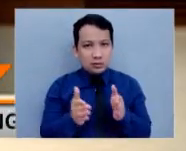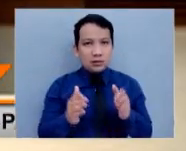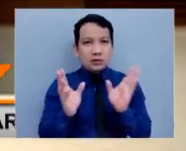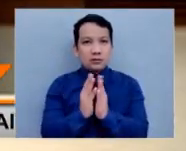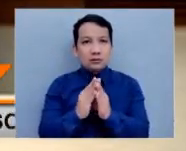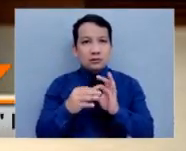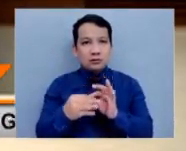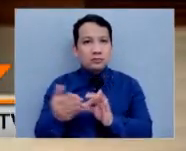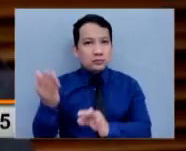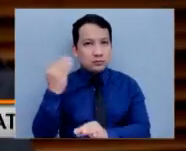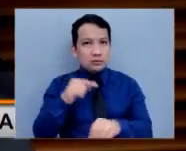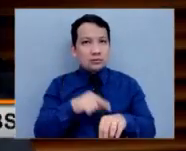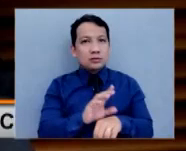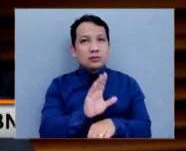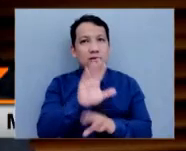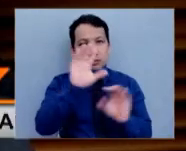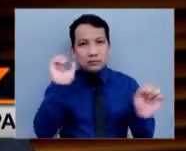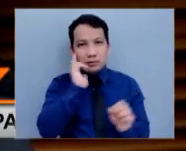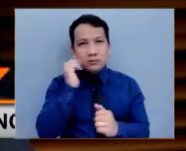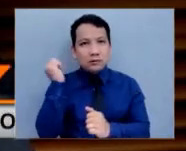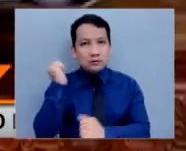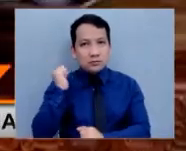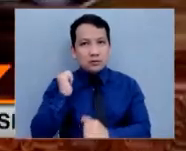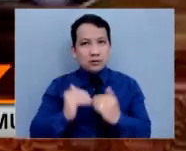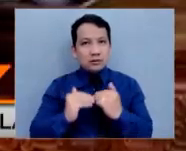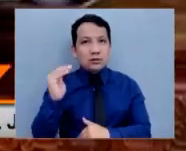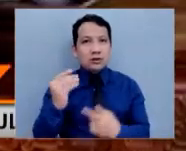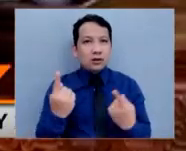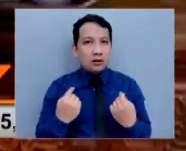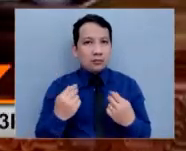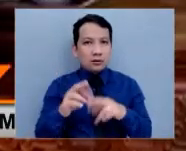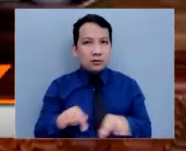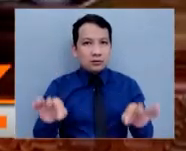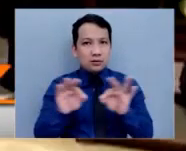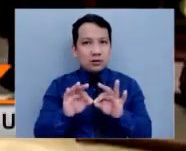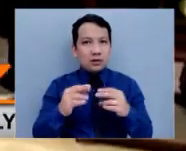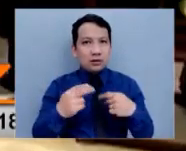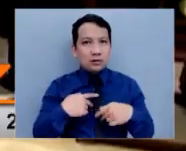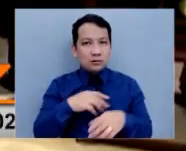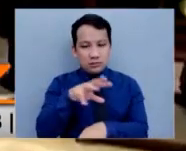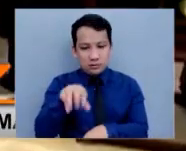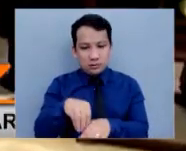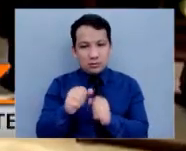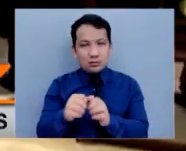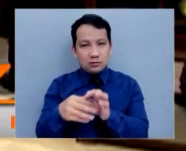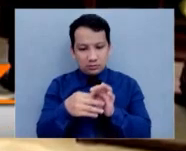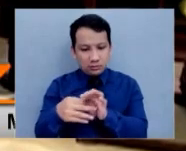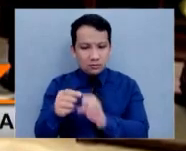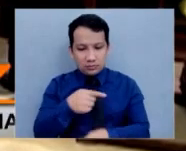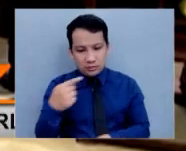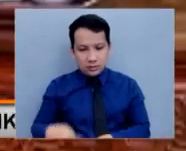relations noong kanyang termino. Kaya umaasa si President Xi na magkakaroon pa rin ng papel si Duterte sa kooperasyon ng China